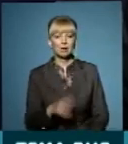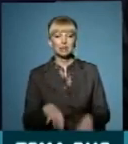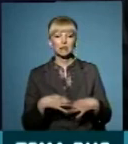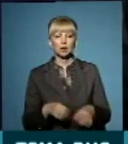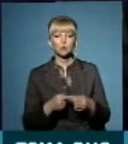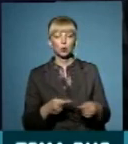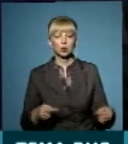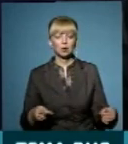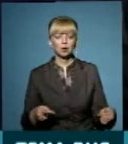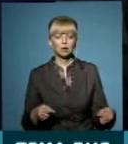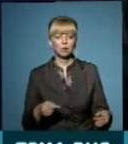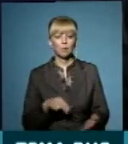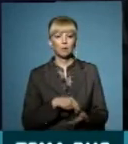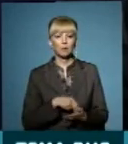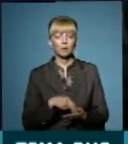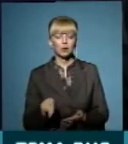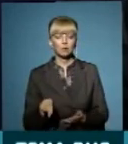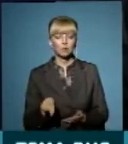транспортні засоби придбав